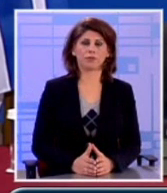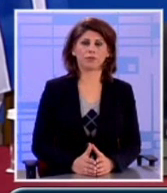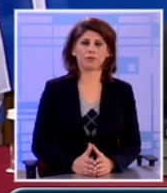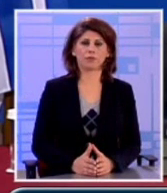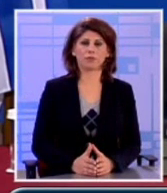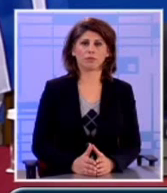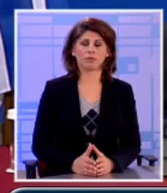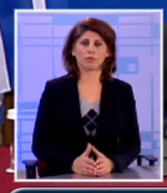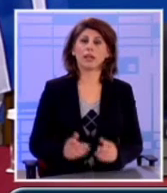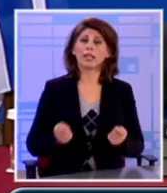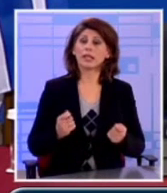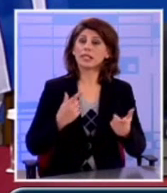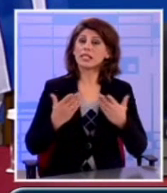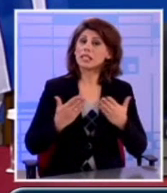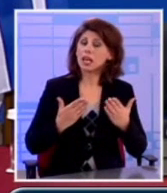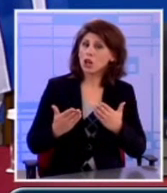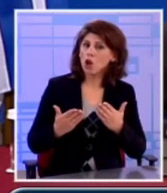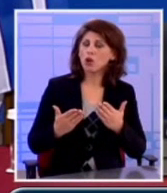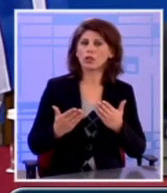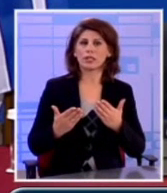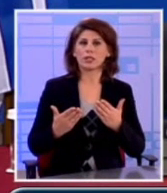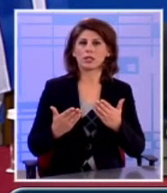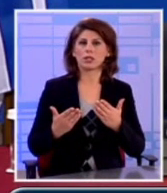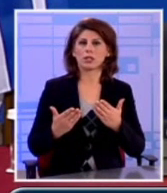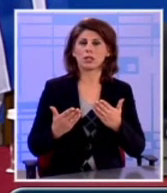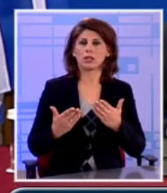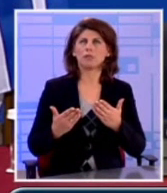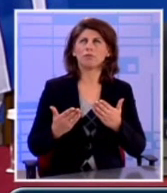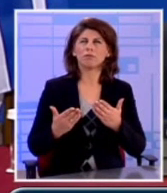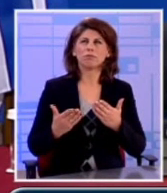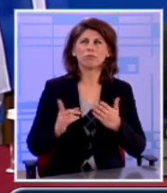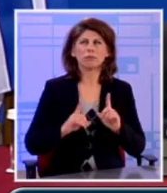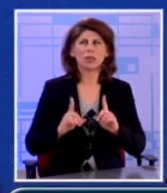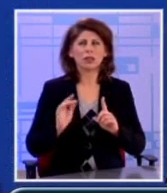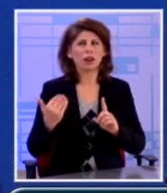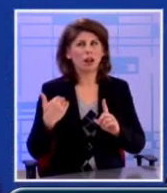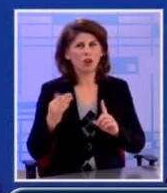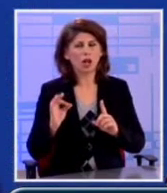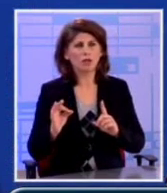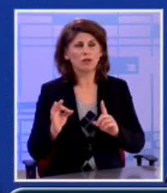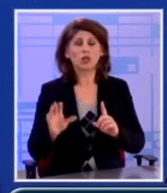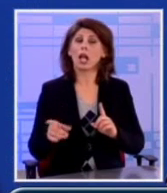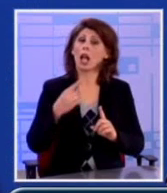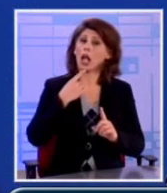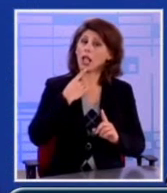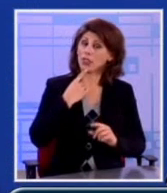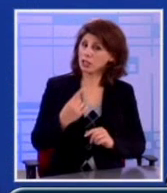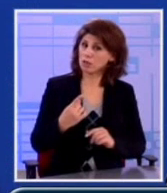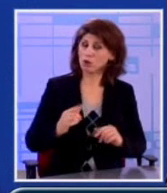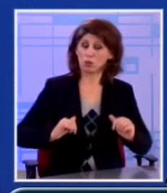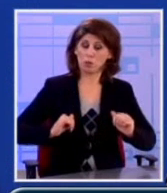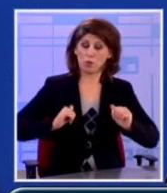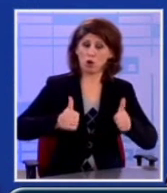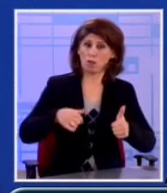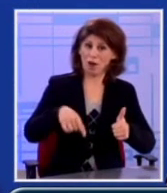γίνεται σε συνεννόηση, ποια ήταν η ερώτηση ακριβώς, θα σας πω ότι η